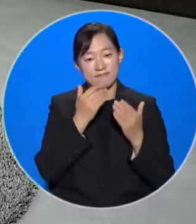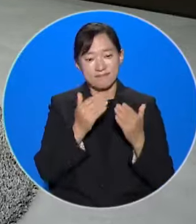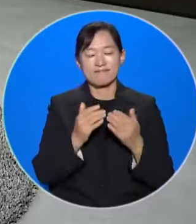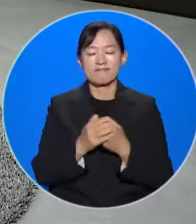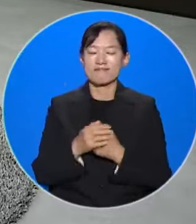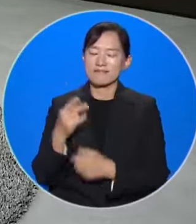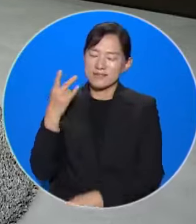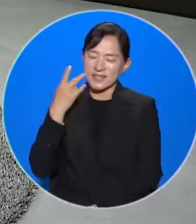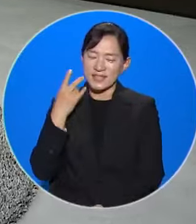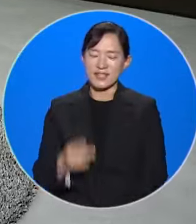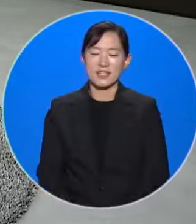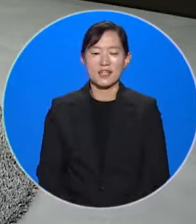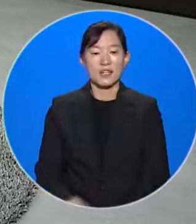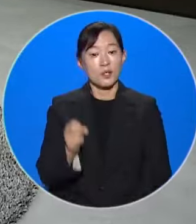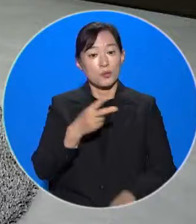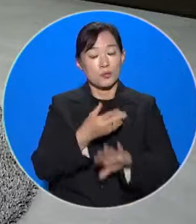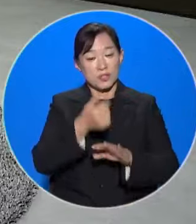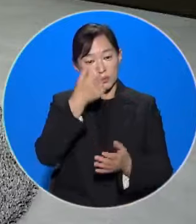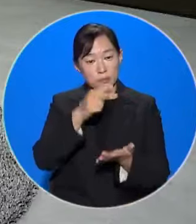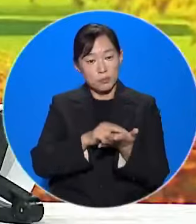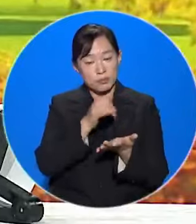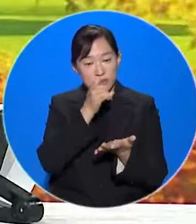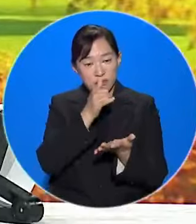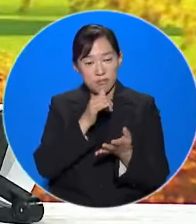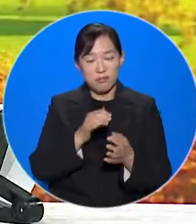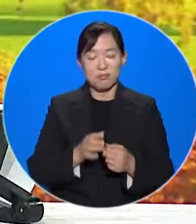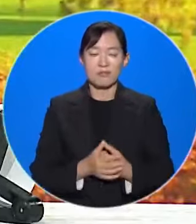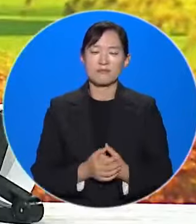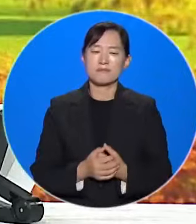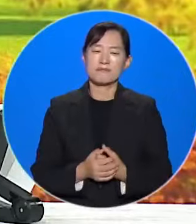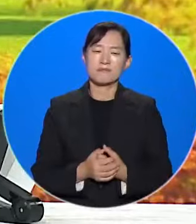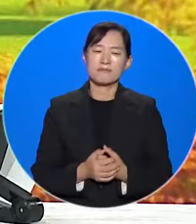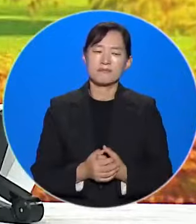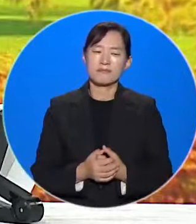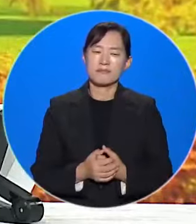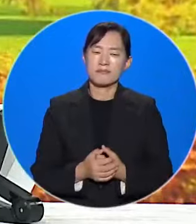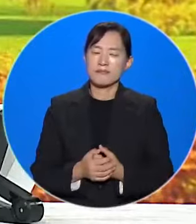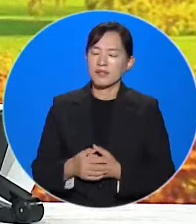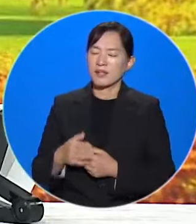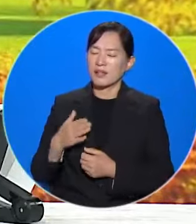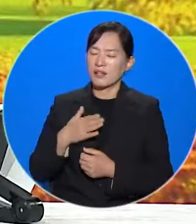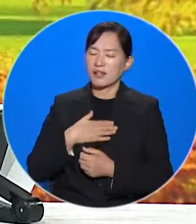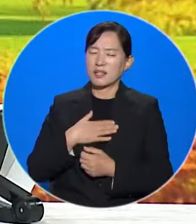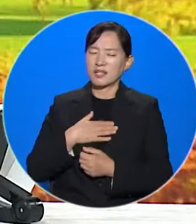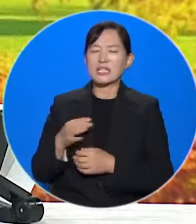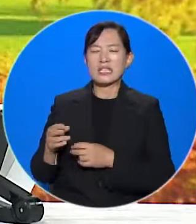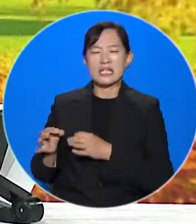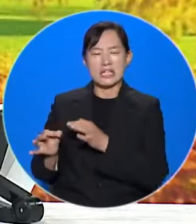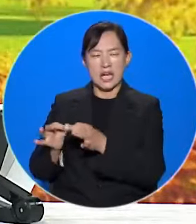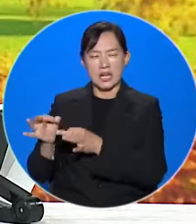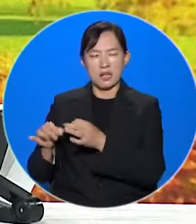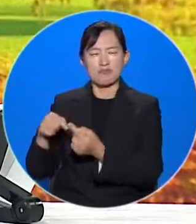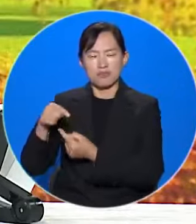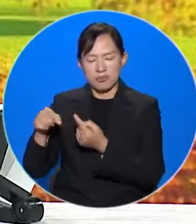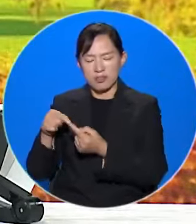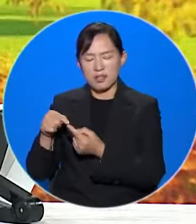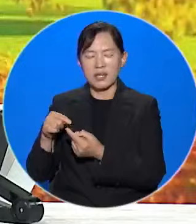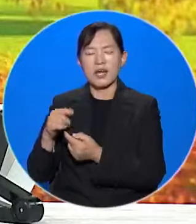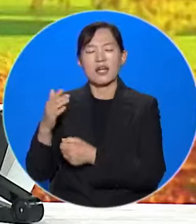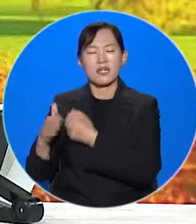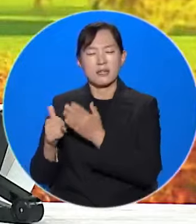권사님. 네. 혹시 또 다른 기도 제목 있으세요? 그러니까 이 사업장을 좀 하나님 같이 동행하시고